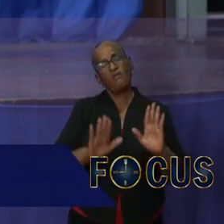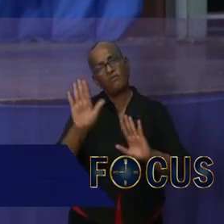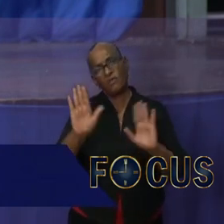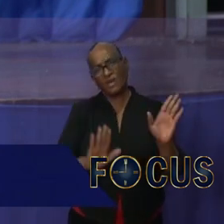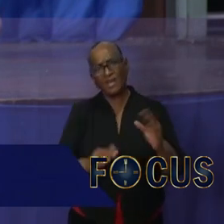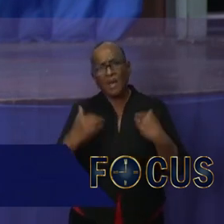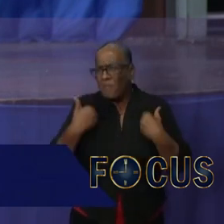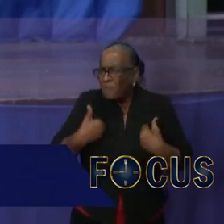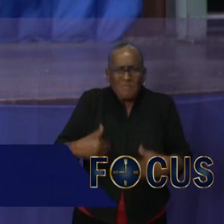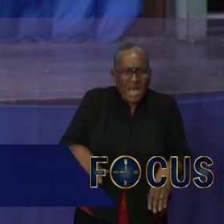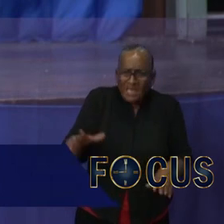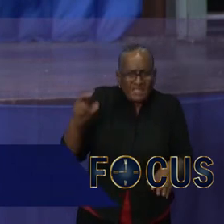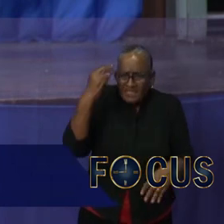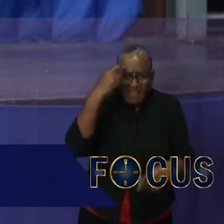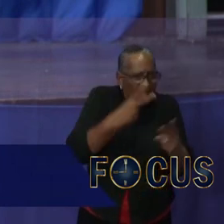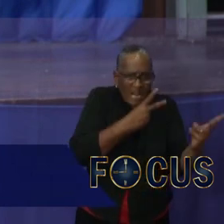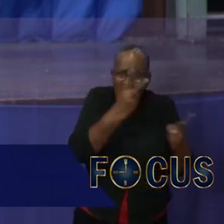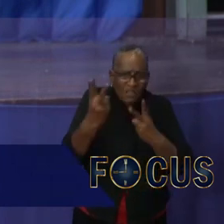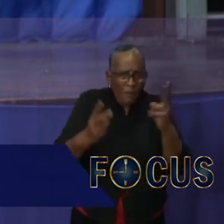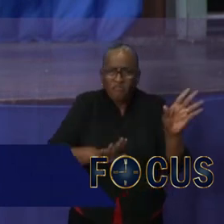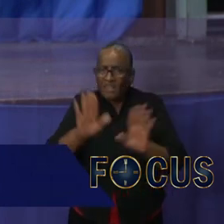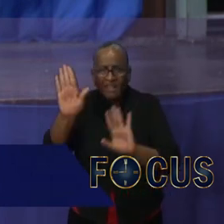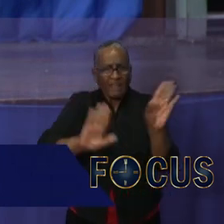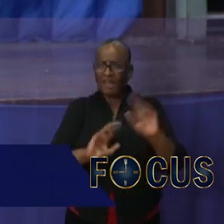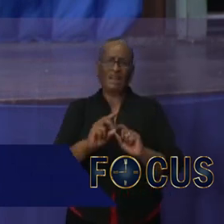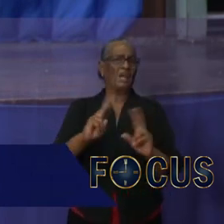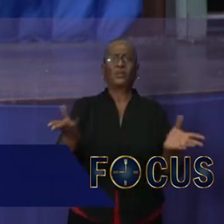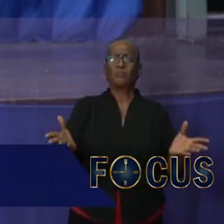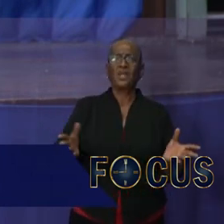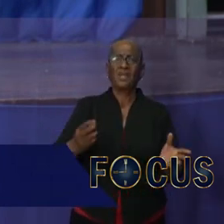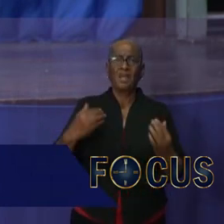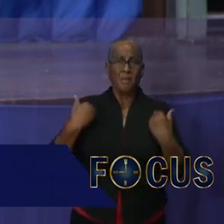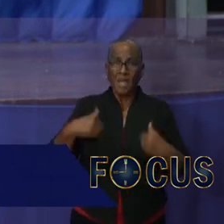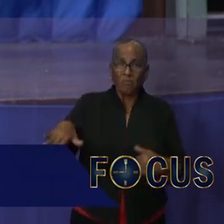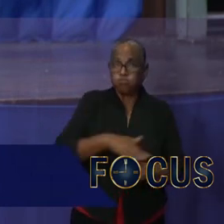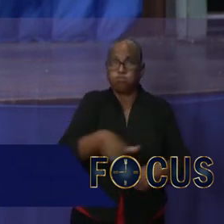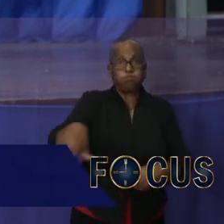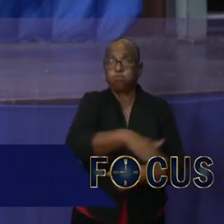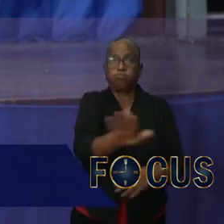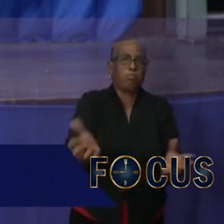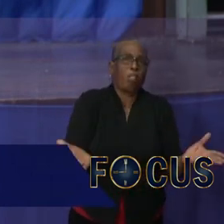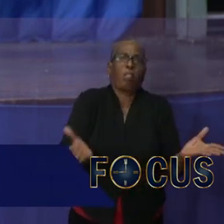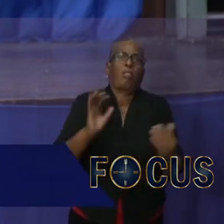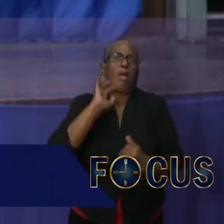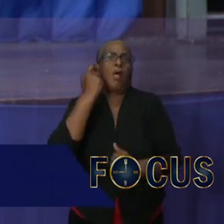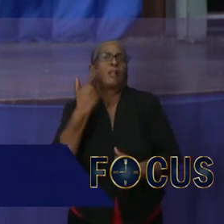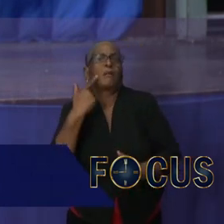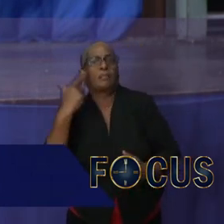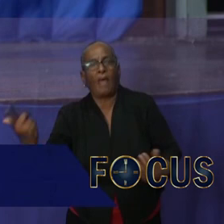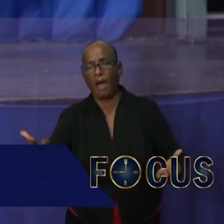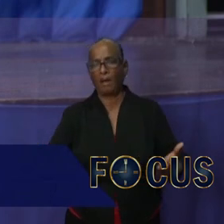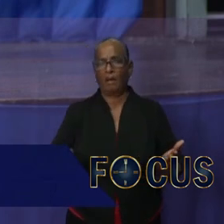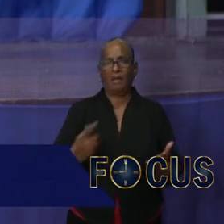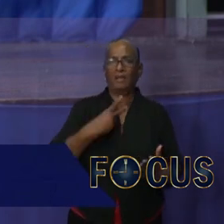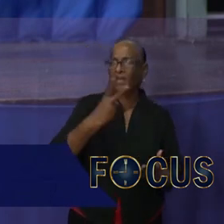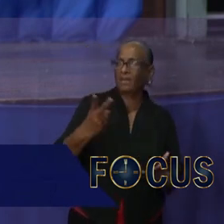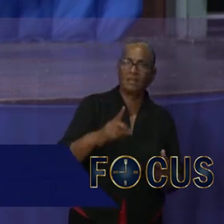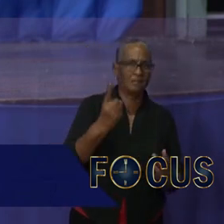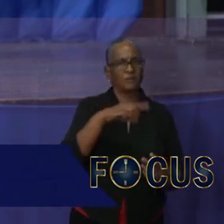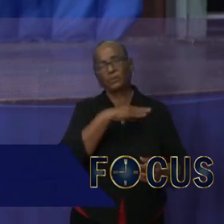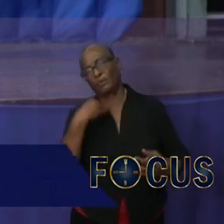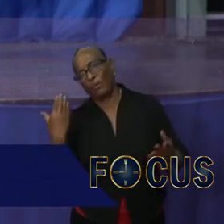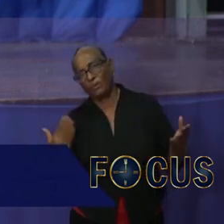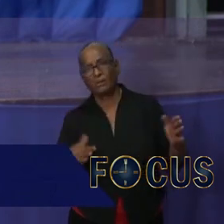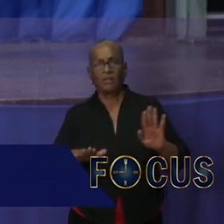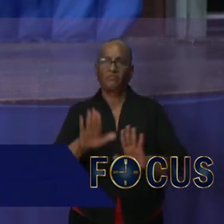Mensen houden geen rekening met andere mensen in het verkeer. Men rijdt roekeloos. Kijk maar, dagelijks, bijna elke dag, weer één dode te